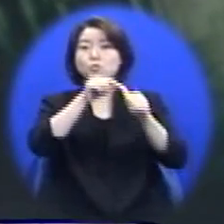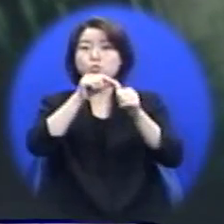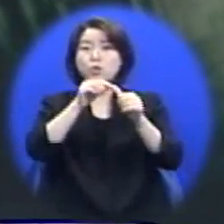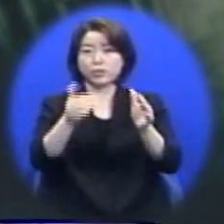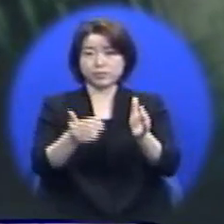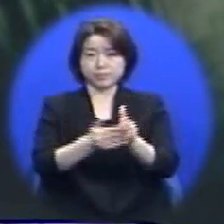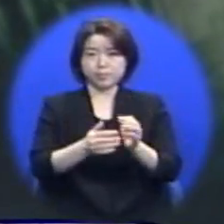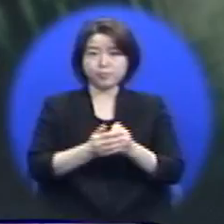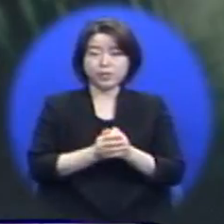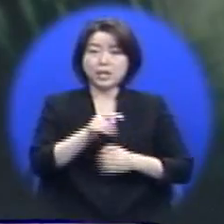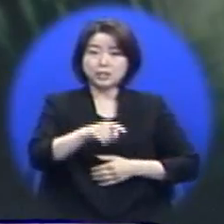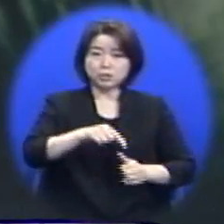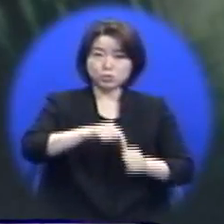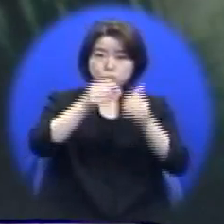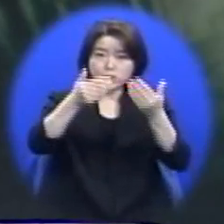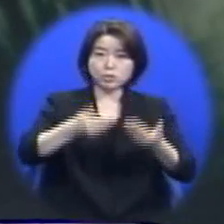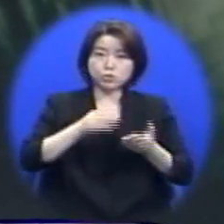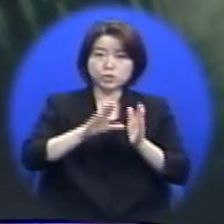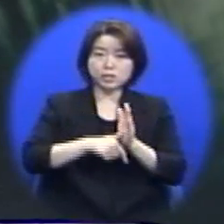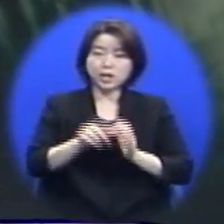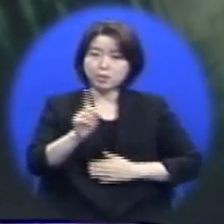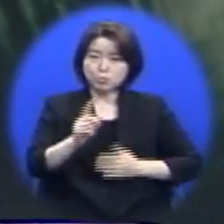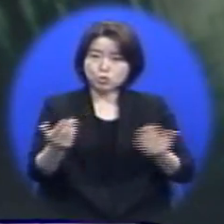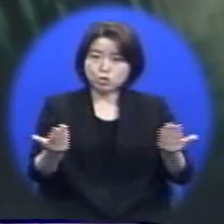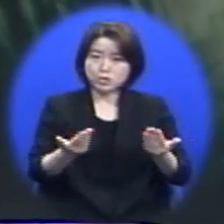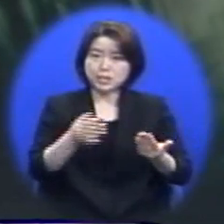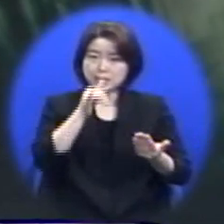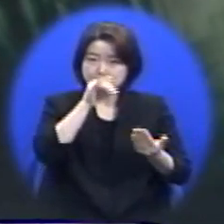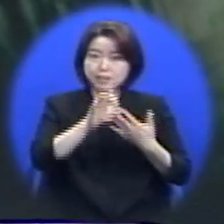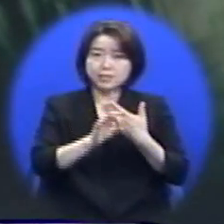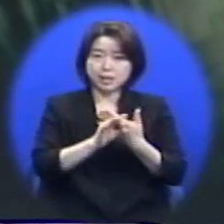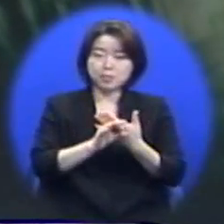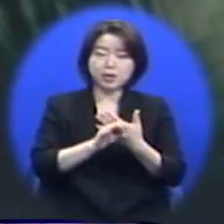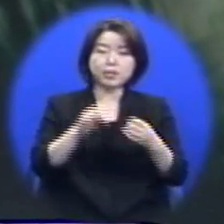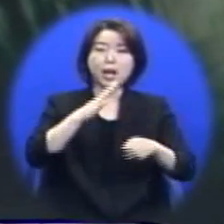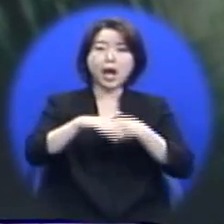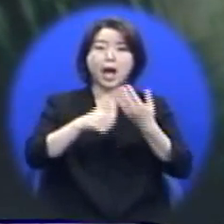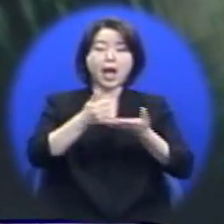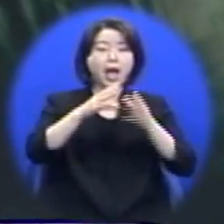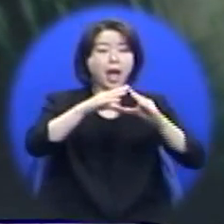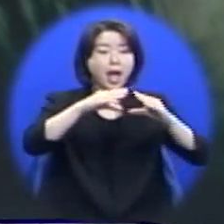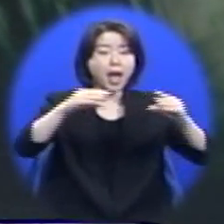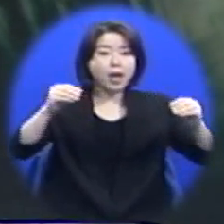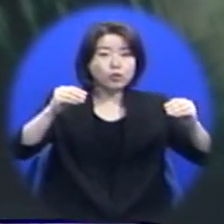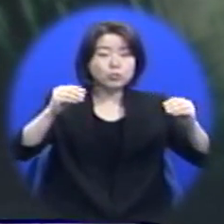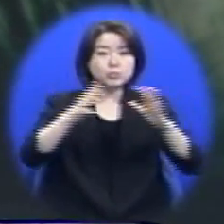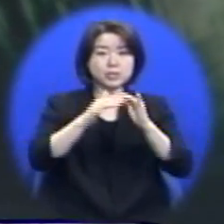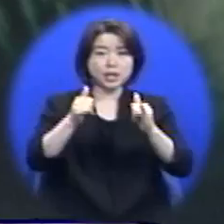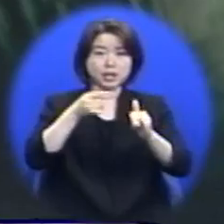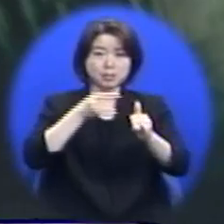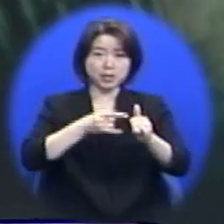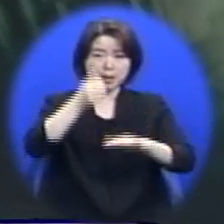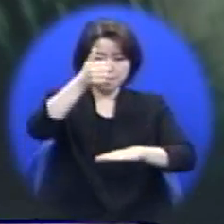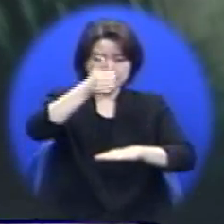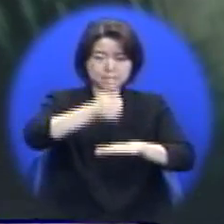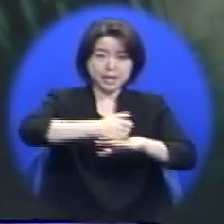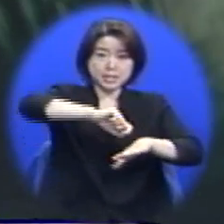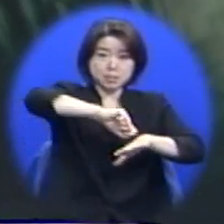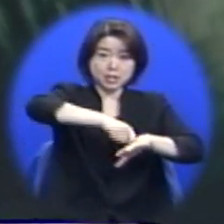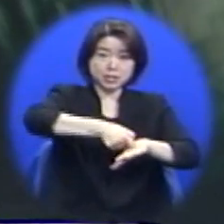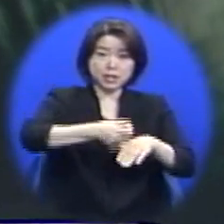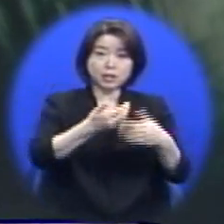그 구원해 주실 때 어떤 일이 있었냐면 하나님이 애굽 사람들에게 마지막 재앙을 내리십니다. 그것